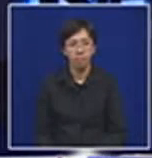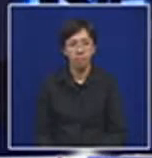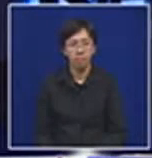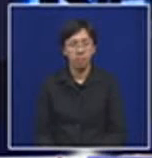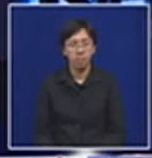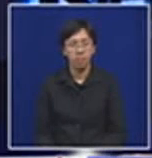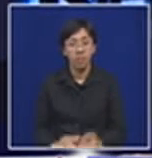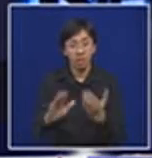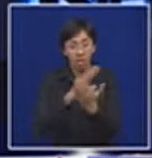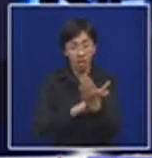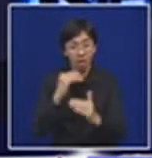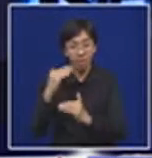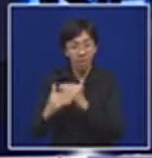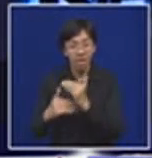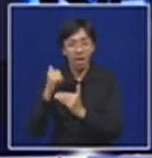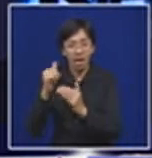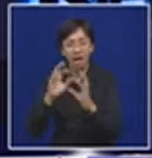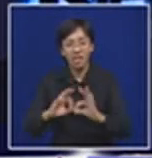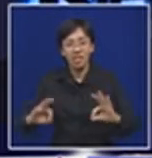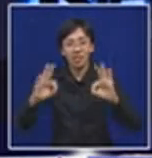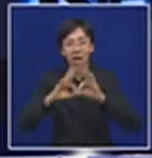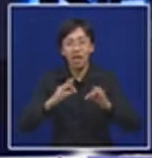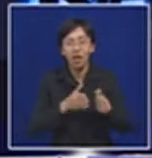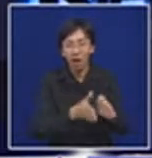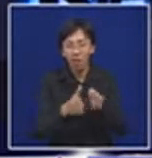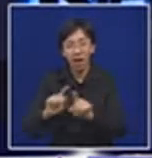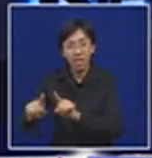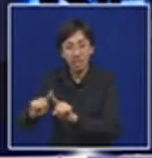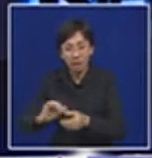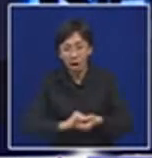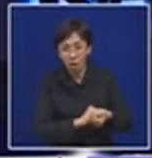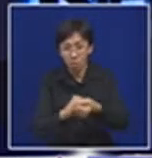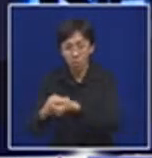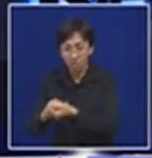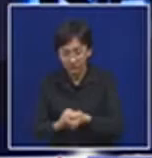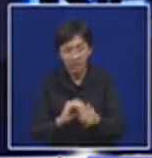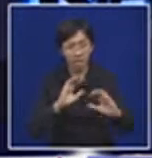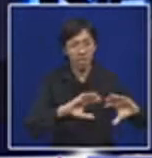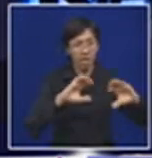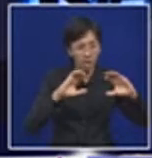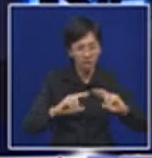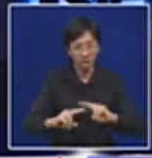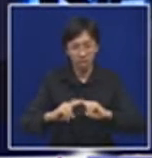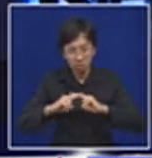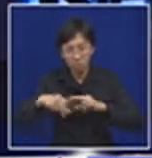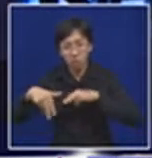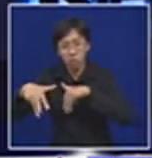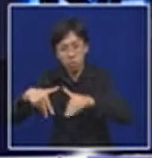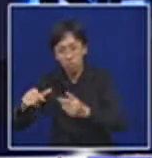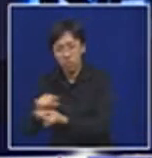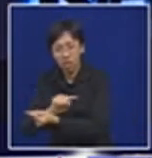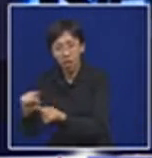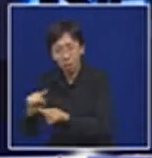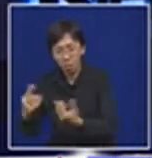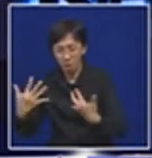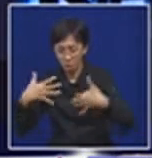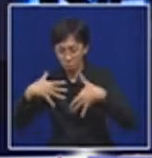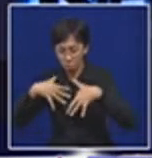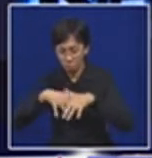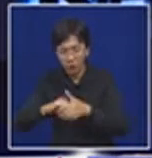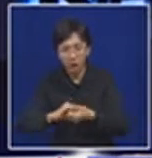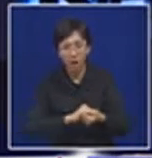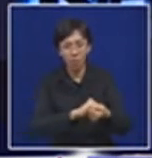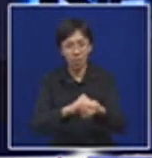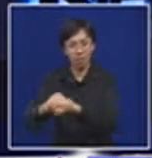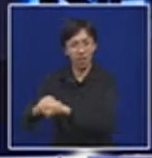ซึ่งประเทศจะเดินหน้าต่อไปได้ต้องได้รับความร่วมมือจากทุกภาคส่วนนะคะซึ่งภาครัฐภาคเอกชนแล้วก็ภาคประชาสังคมร่วมสานพลังประชารัฐ